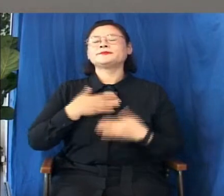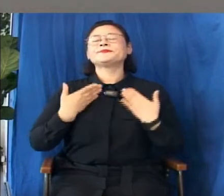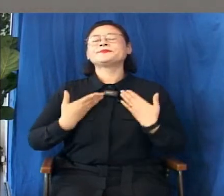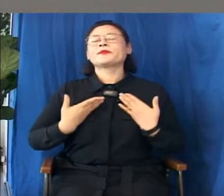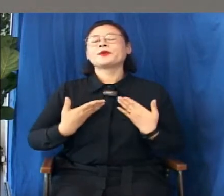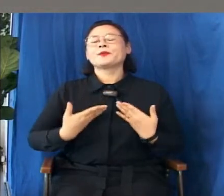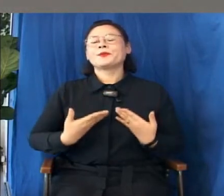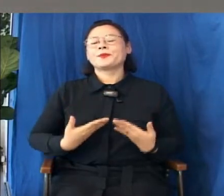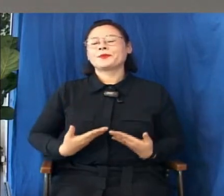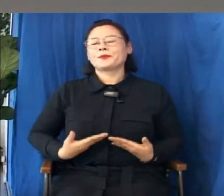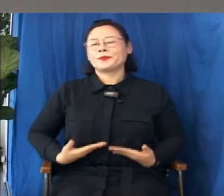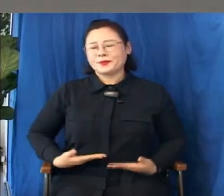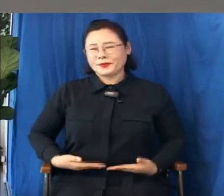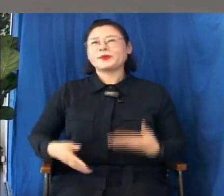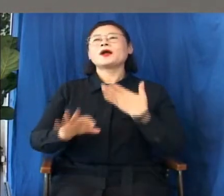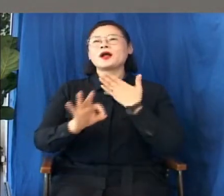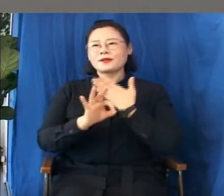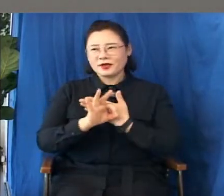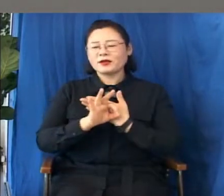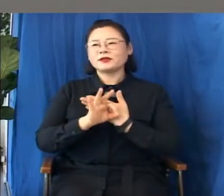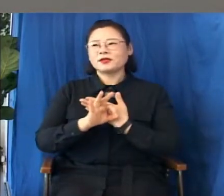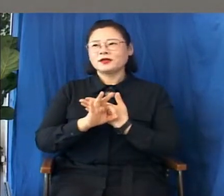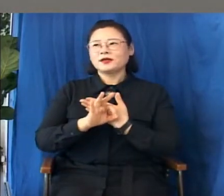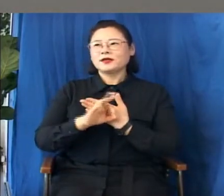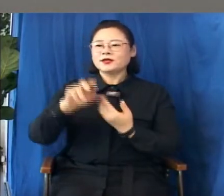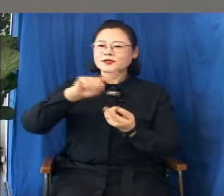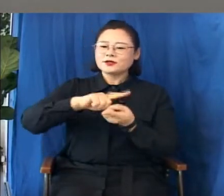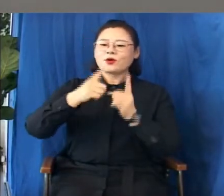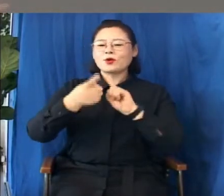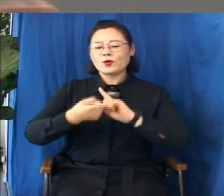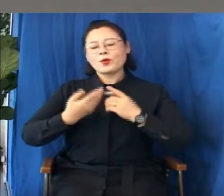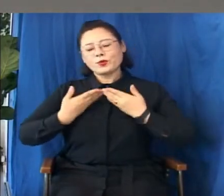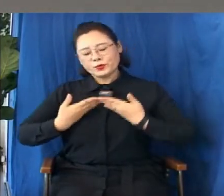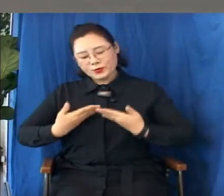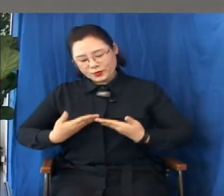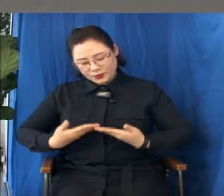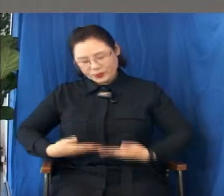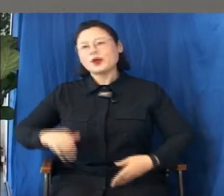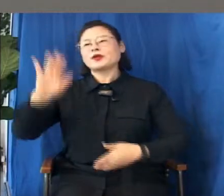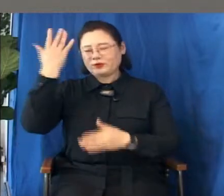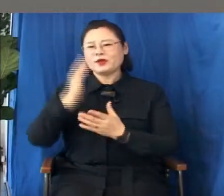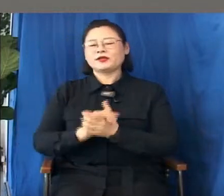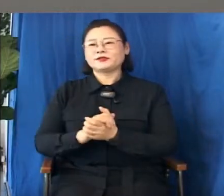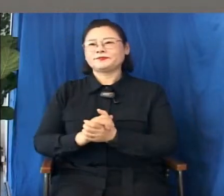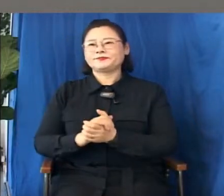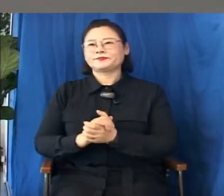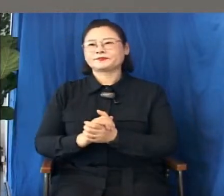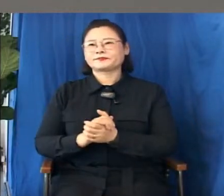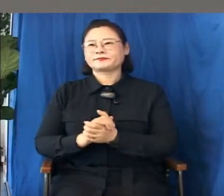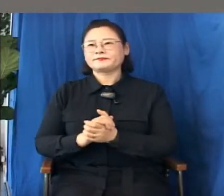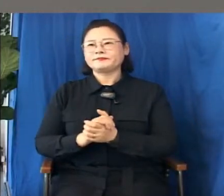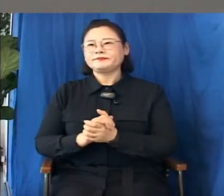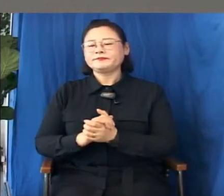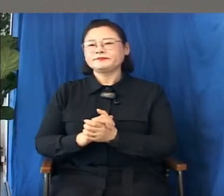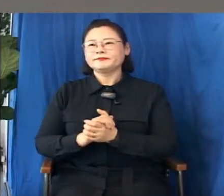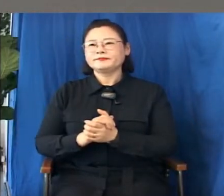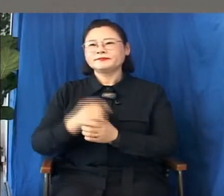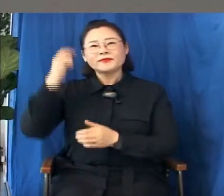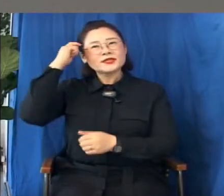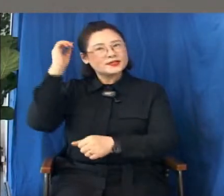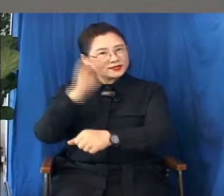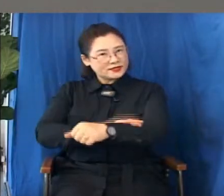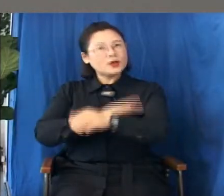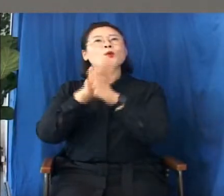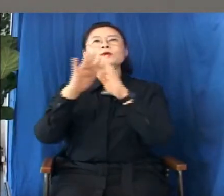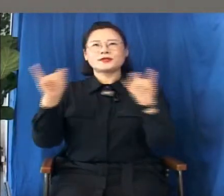때는 어떤 결정을 하는 게 아닙니다. 결정을 하는 것도 아니고 판단을 하는 것도 아니에요. 그럴 때 어떻게 해야 돼요? 지혜로운